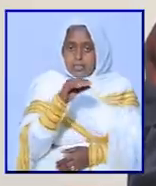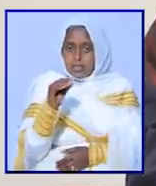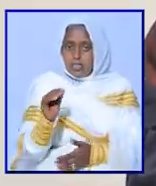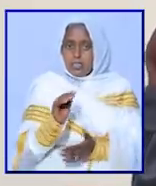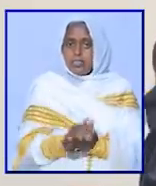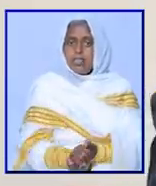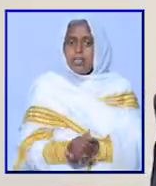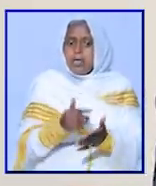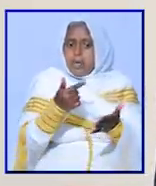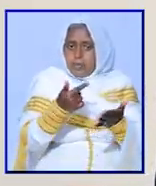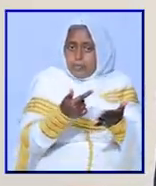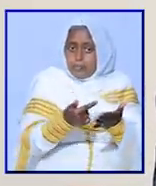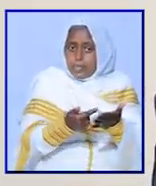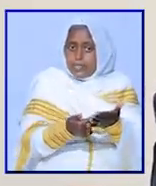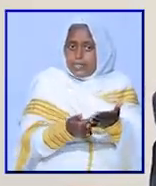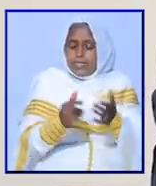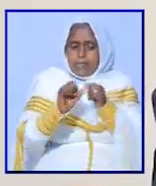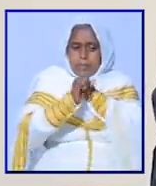ይልና